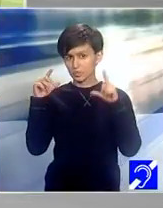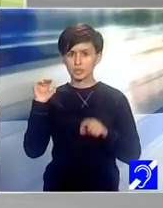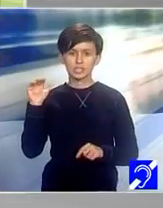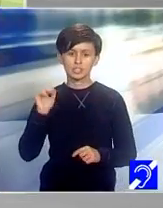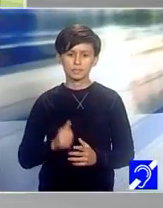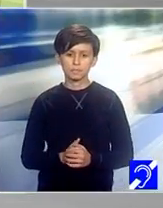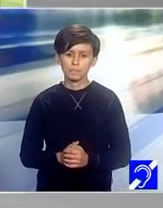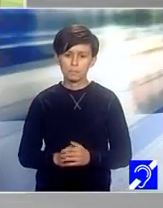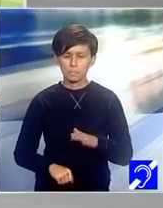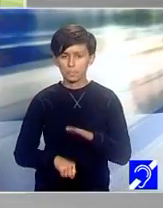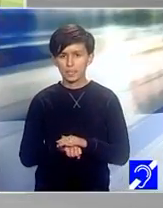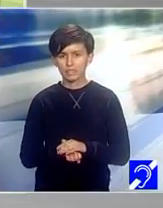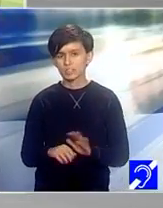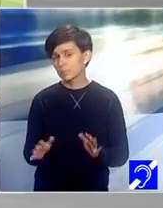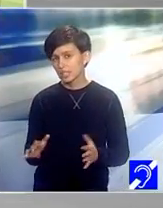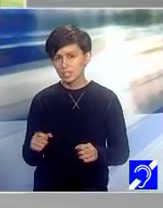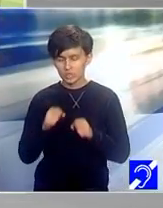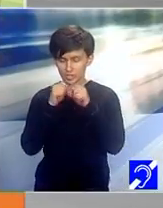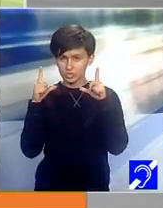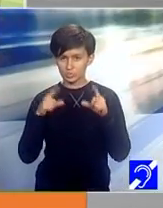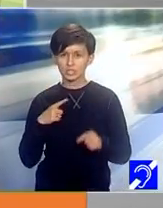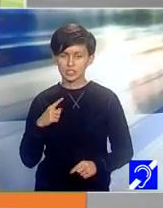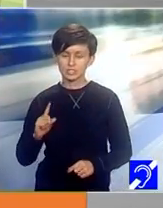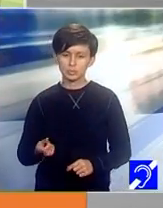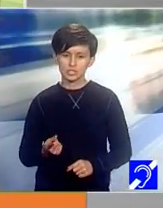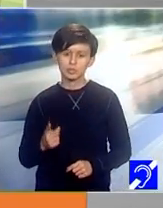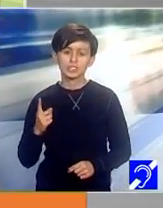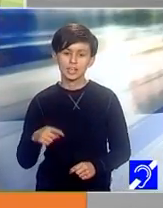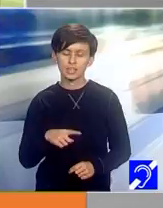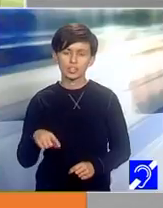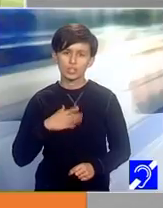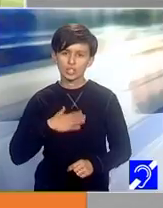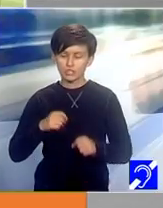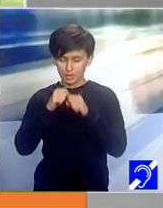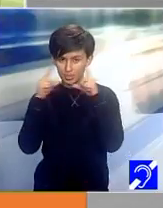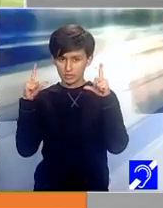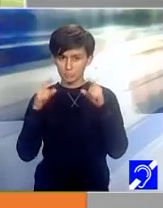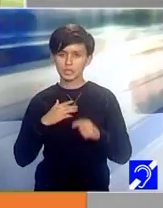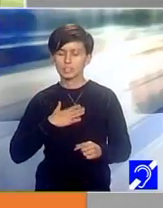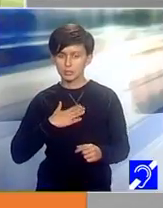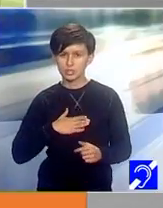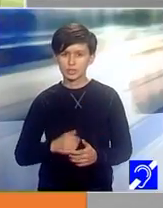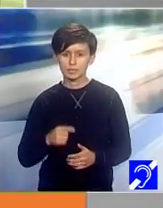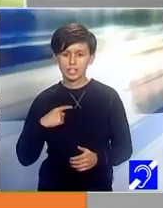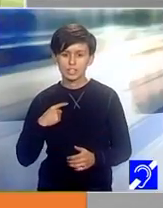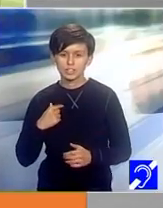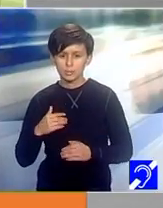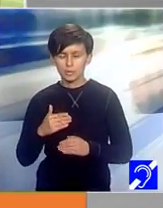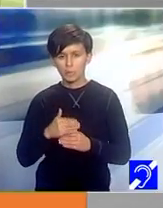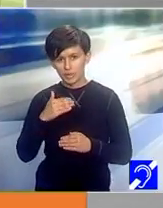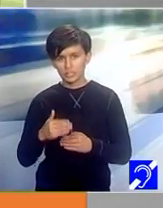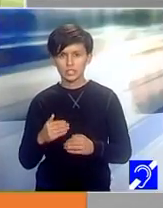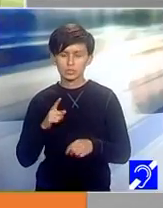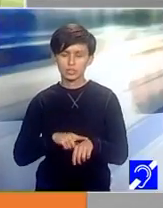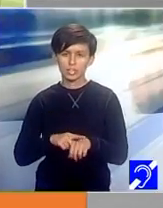În fotbal orice surpriză este posibilă, dar nu ne dorim numai surprize plăcute. Suntem în fața unui moment istoric și dorim ca fetele noastre să